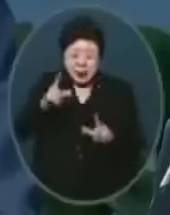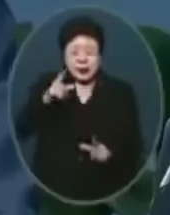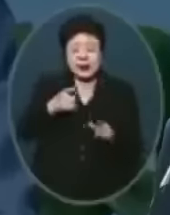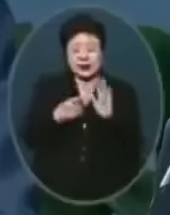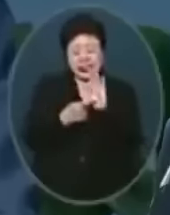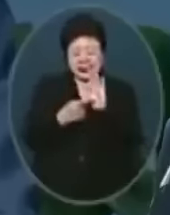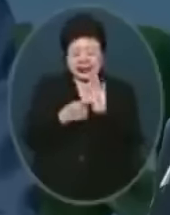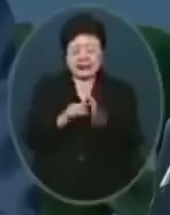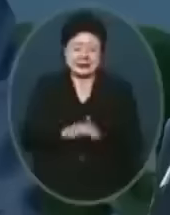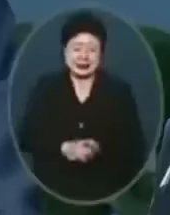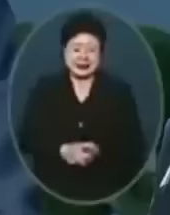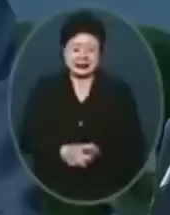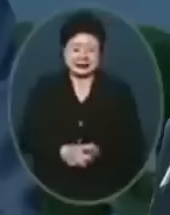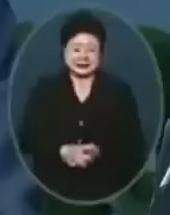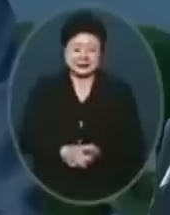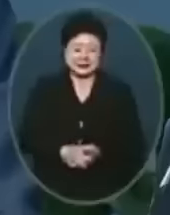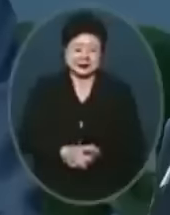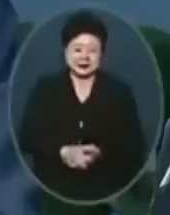연출해야 됩니다.